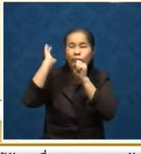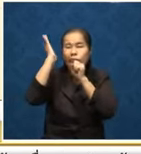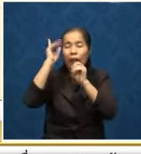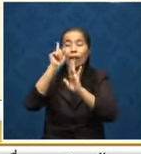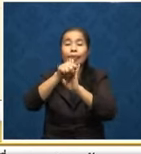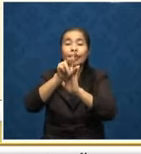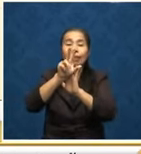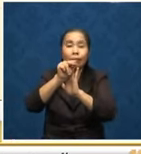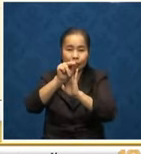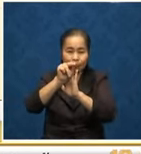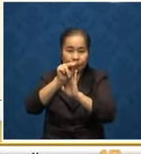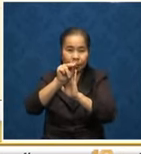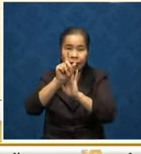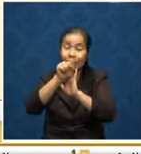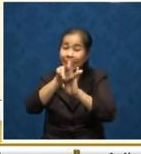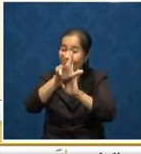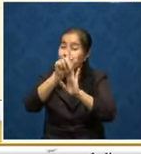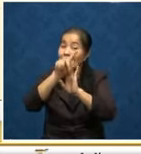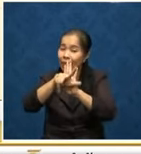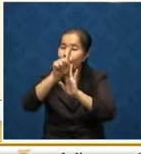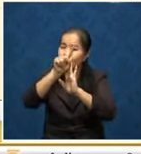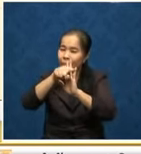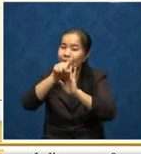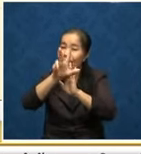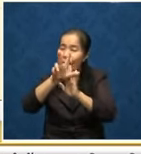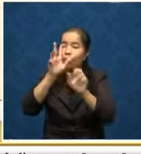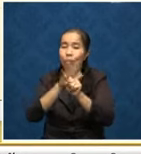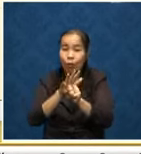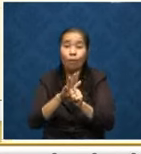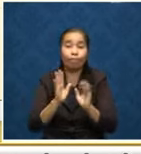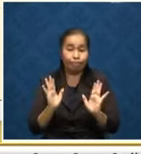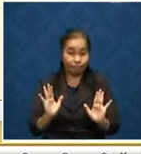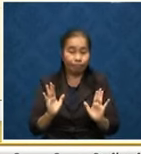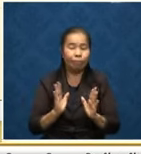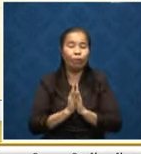ครับก็เป็นไปตามนี้นะครับขอบคุณมากครับ